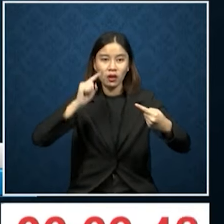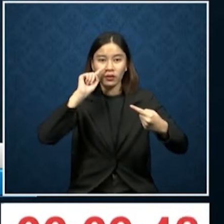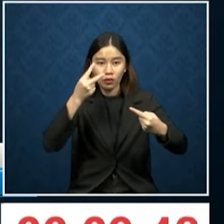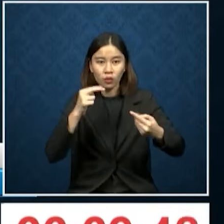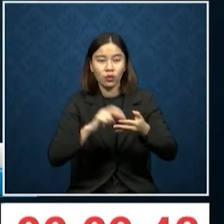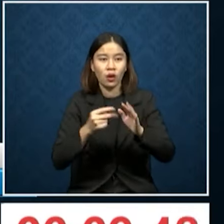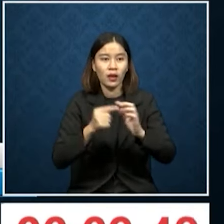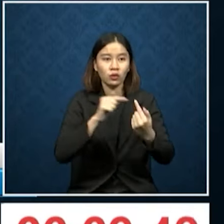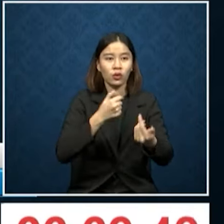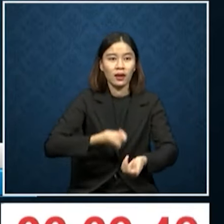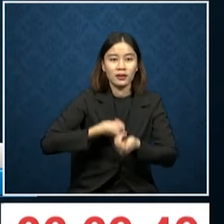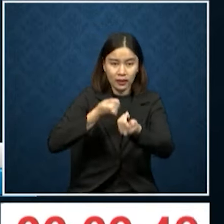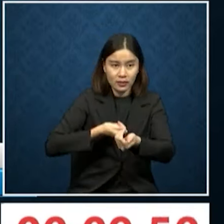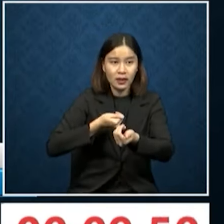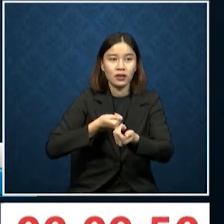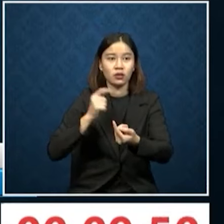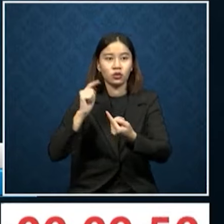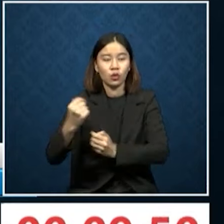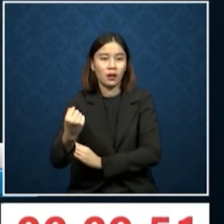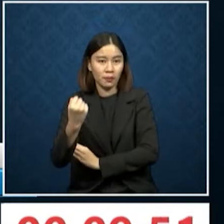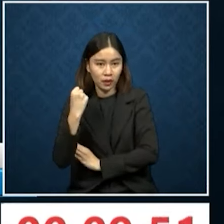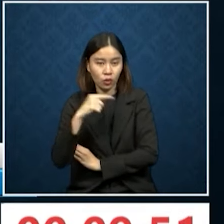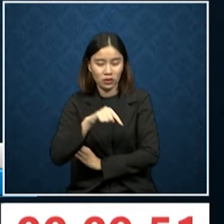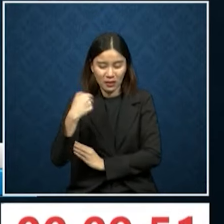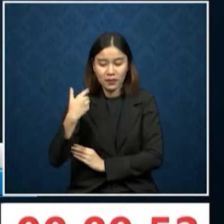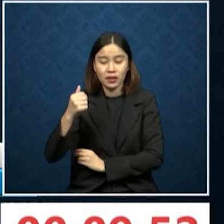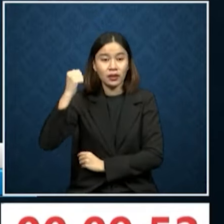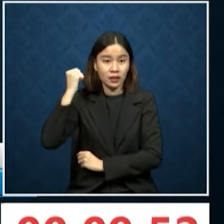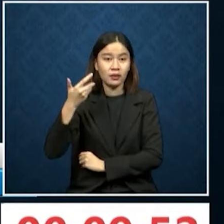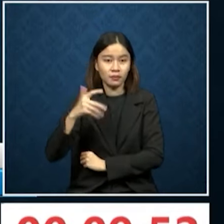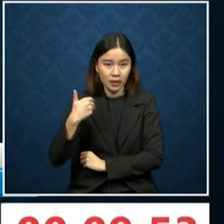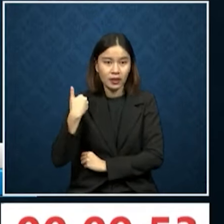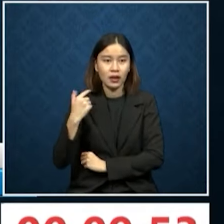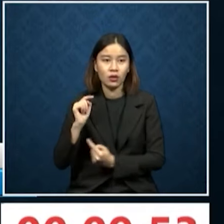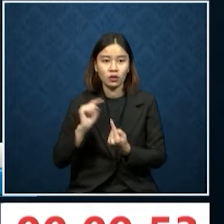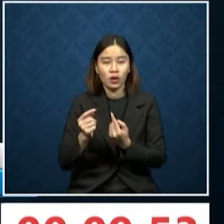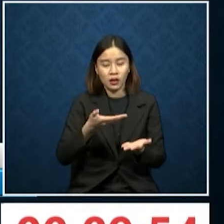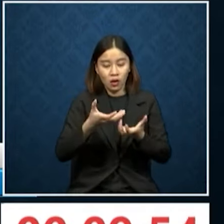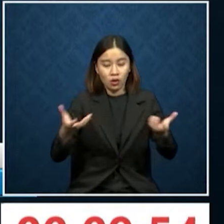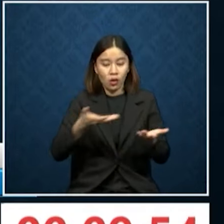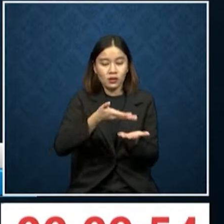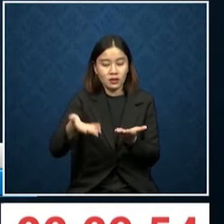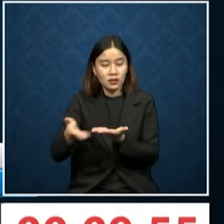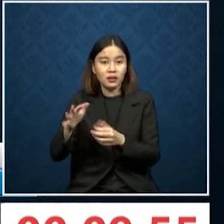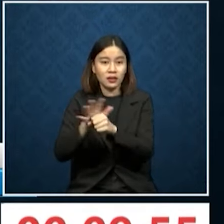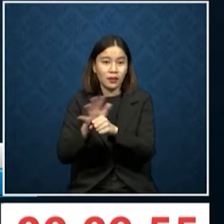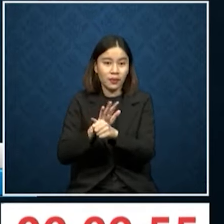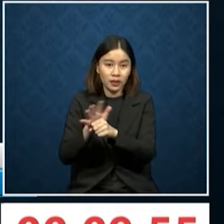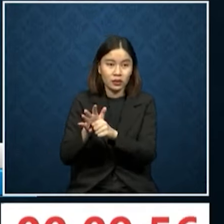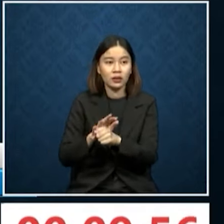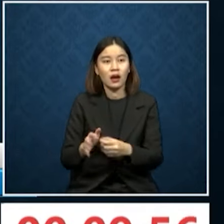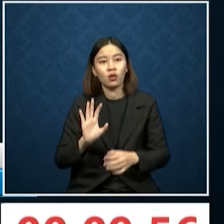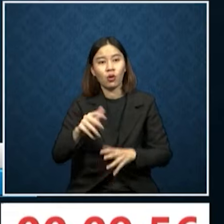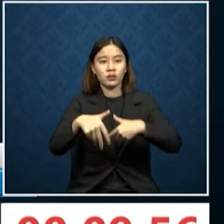ถึงด่านเกษตรไปซ้อนด่านความมั่นคงที่มีอยู่แล้วแม้กระทั่งการซื้อขายสินค้าเล็กๆน้อยๆของชาวบ้